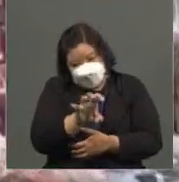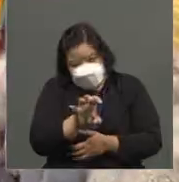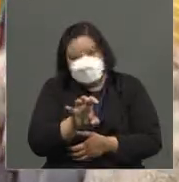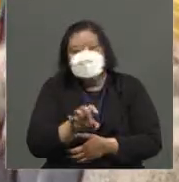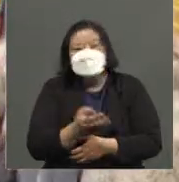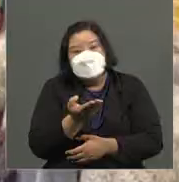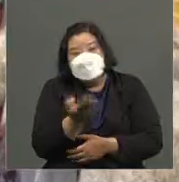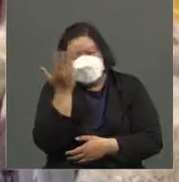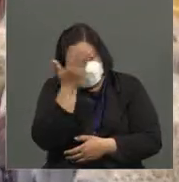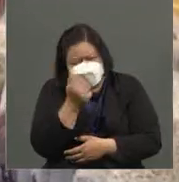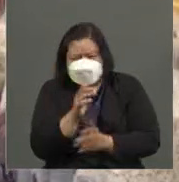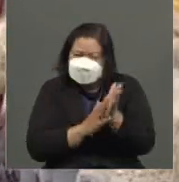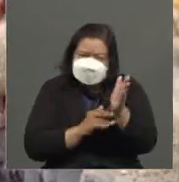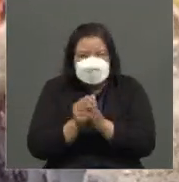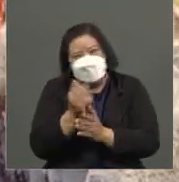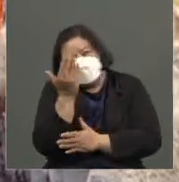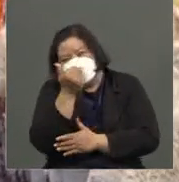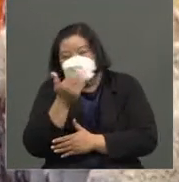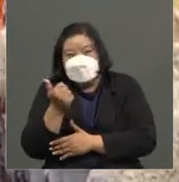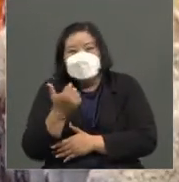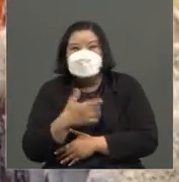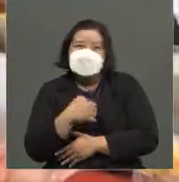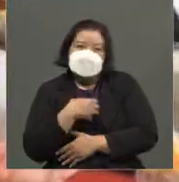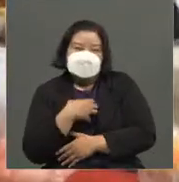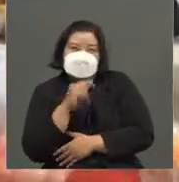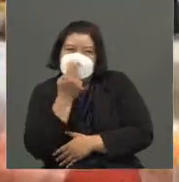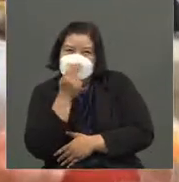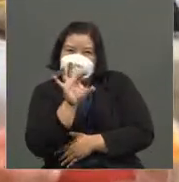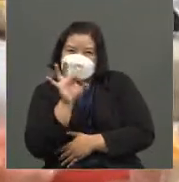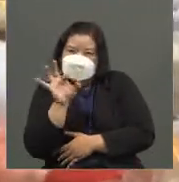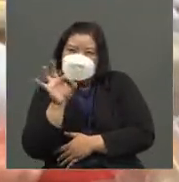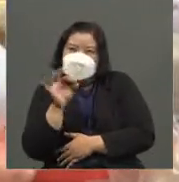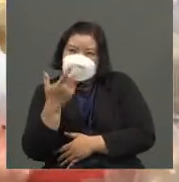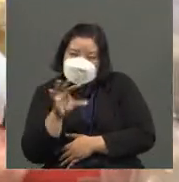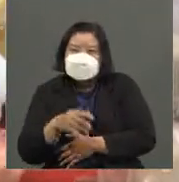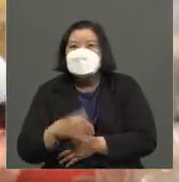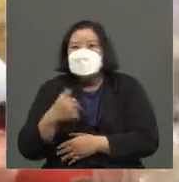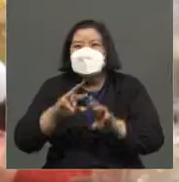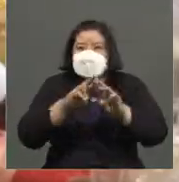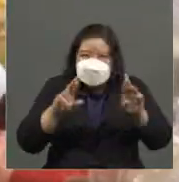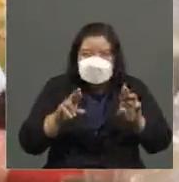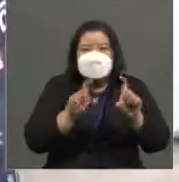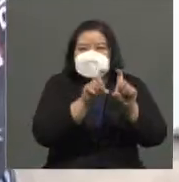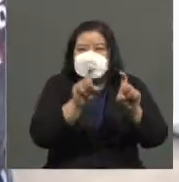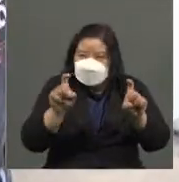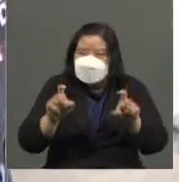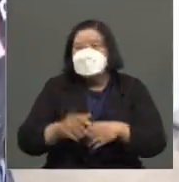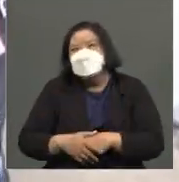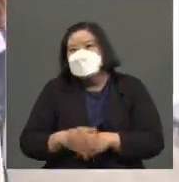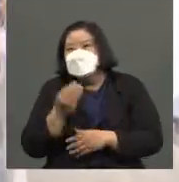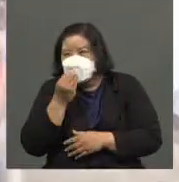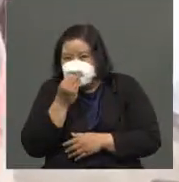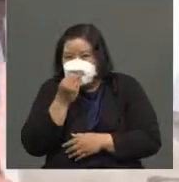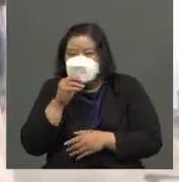ภาพที่เห็นเลยลูกค้าก็จะเลือกซื้อไปประดับตกแต่งตามโรงแรมบ้างตามร้านค้าร้านอาหารร้านกาแฟด้วย